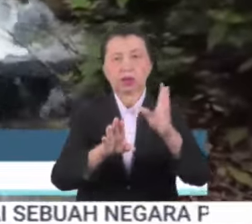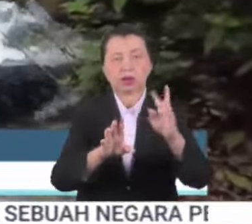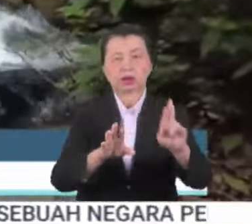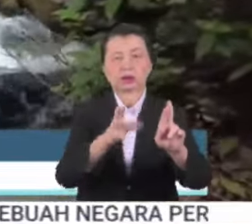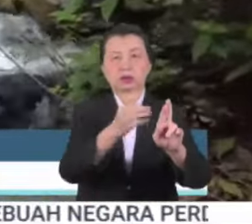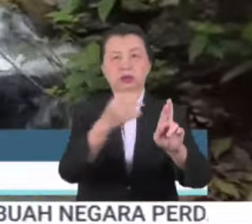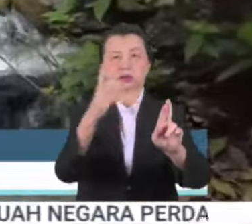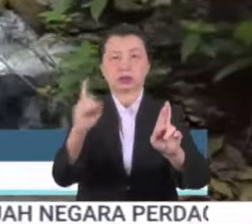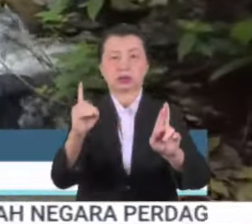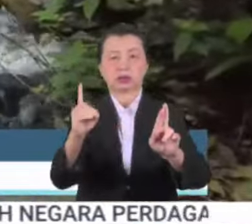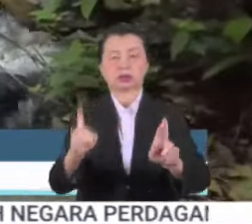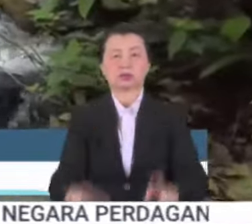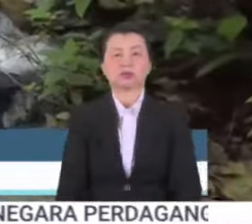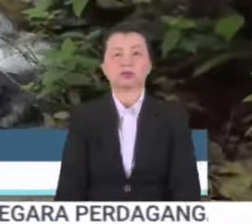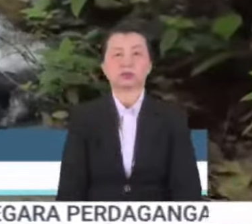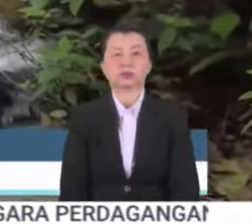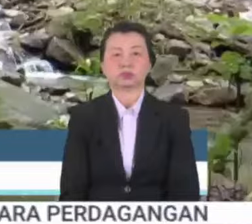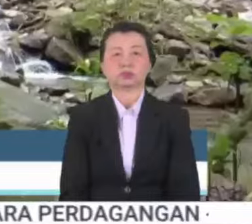R&D.